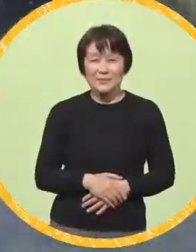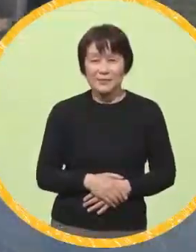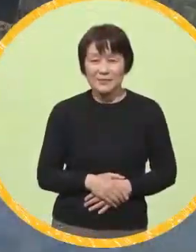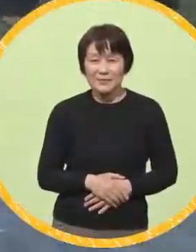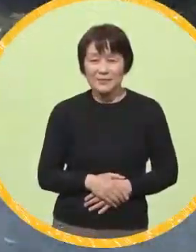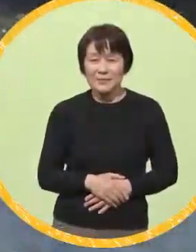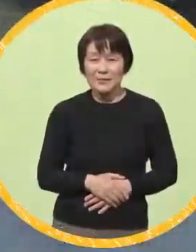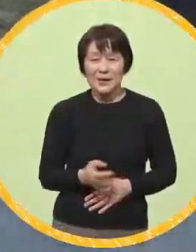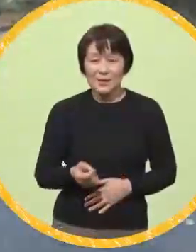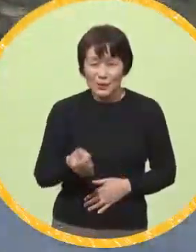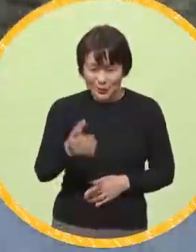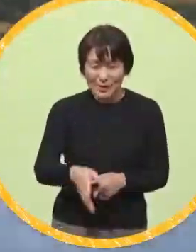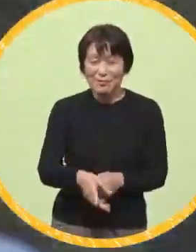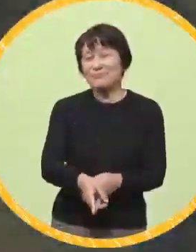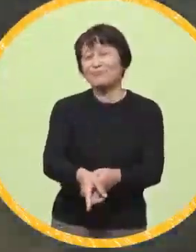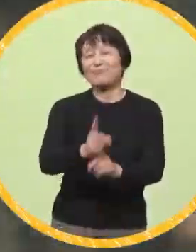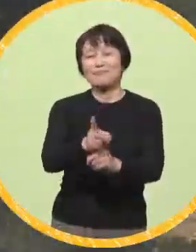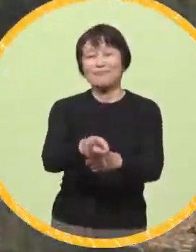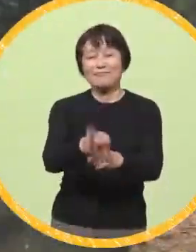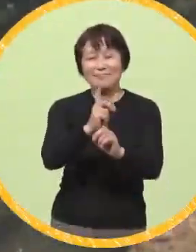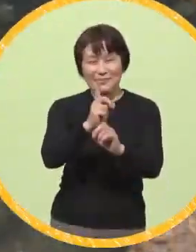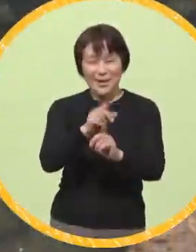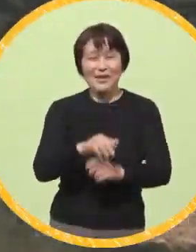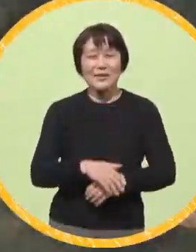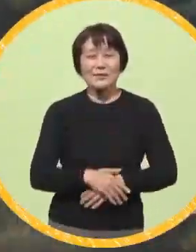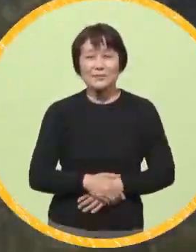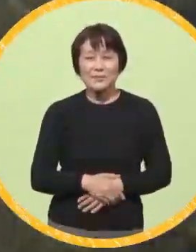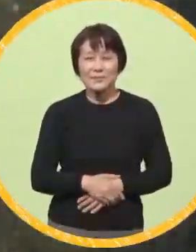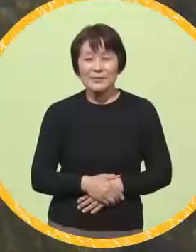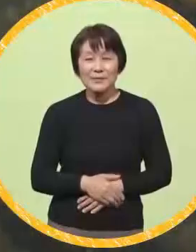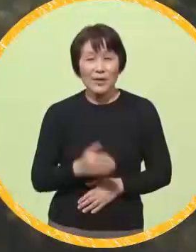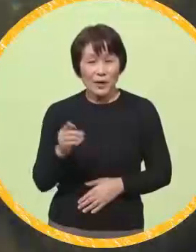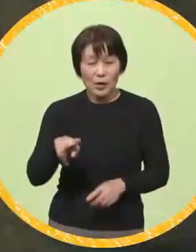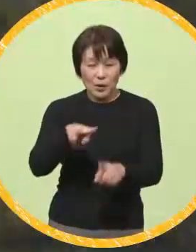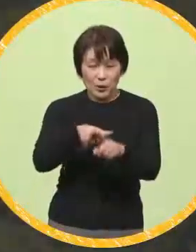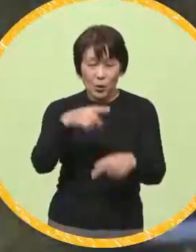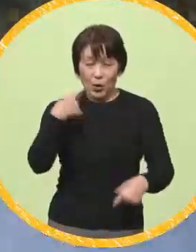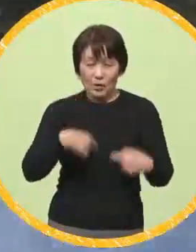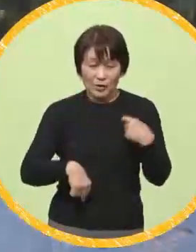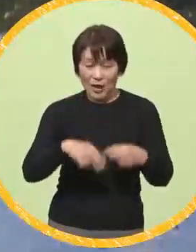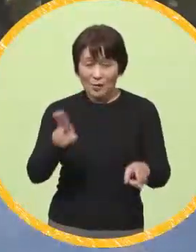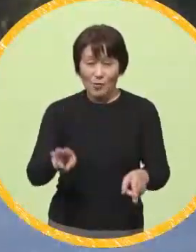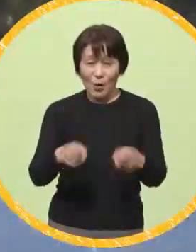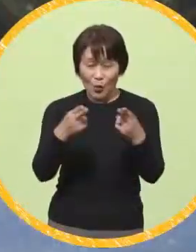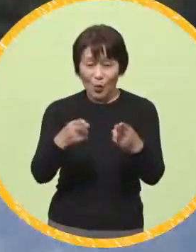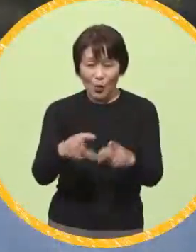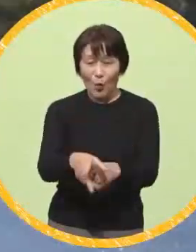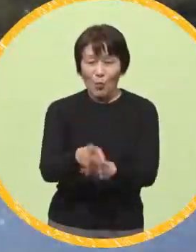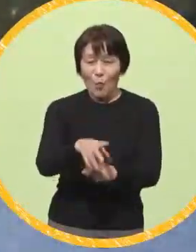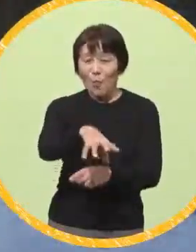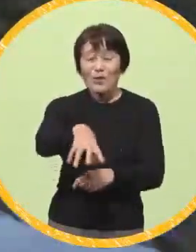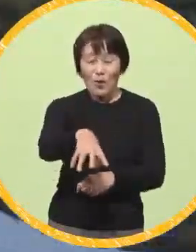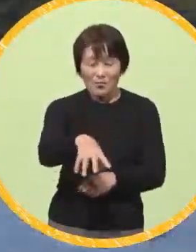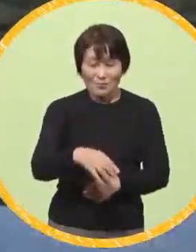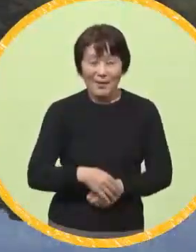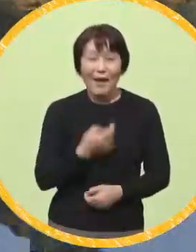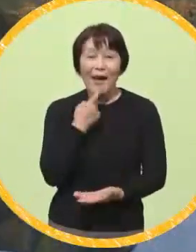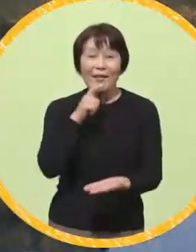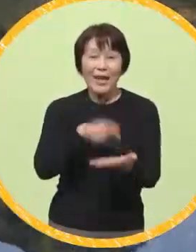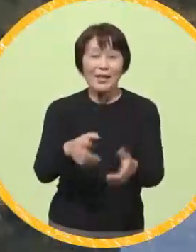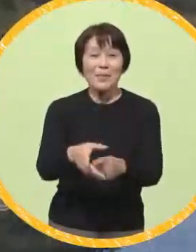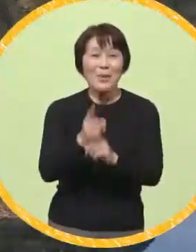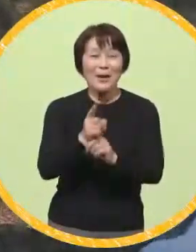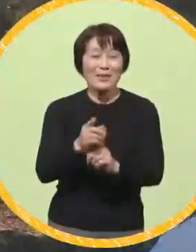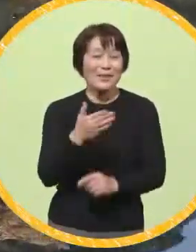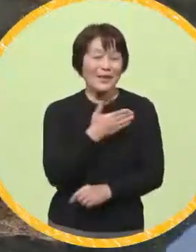早速桜マス釣りに挑戦です、うん、ここね小学生の釣り堀だからすぐ釣れるよってアドバイスをいただきま